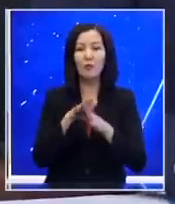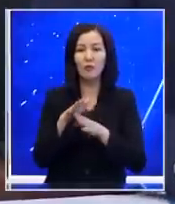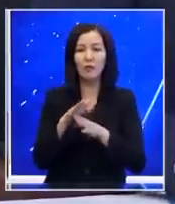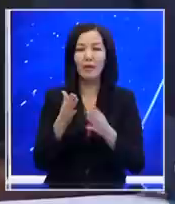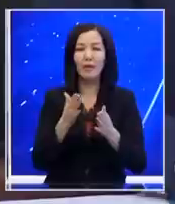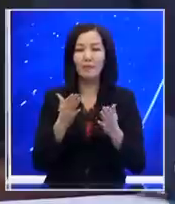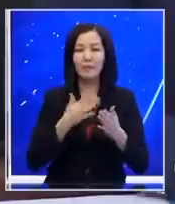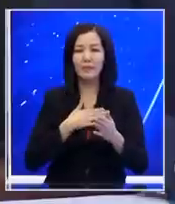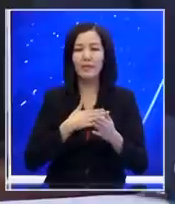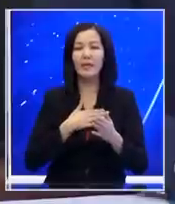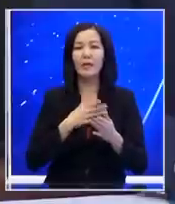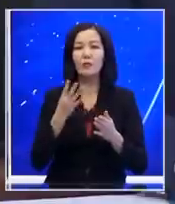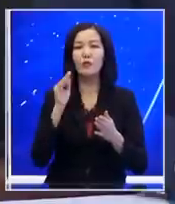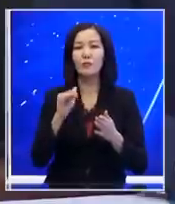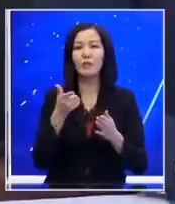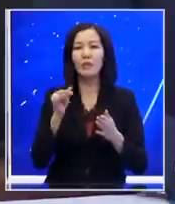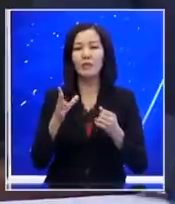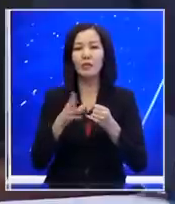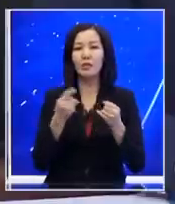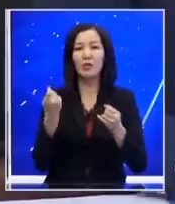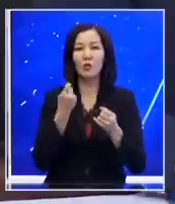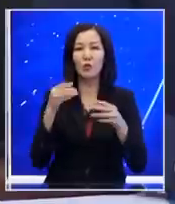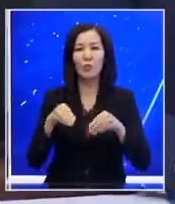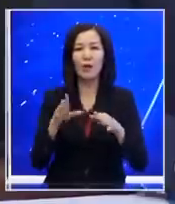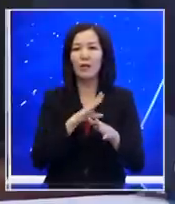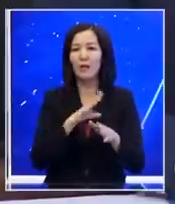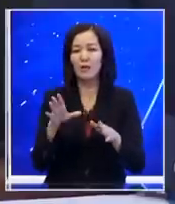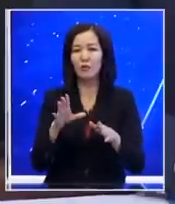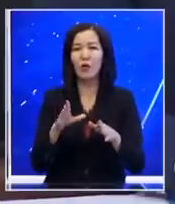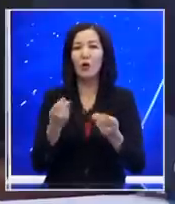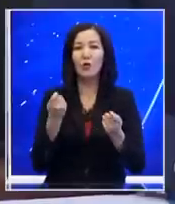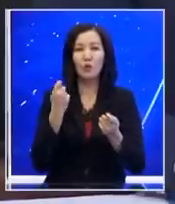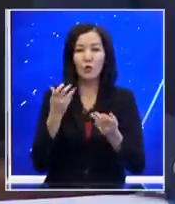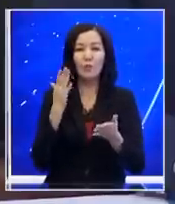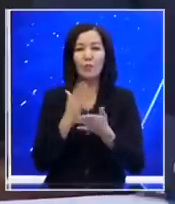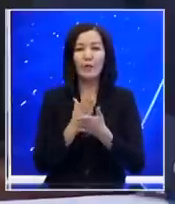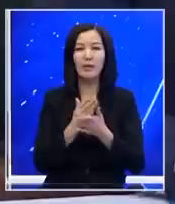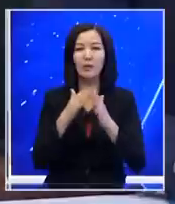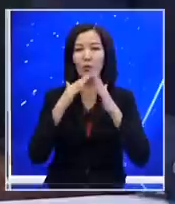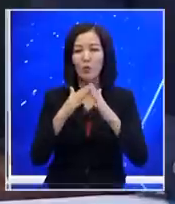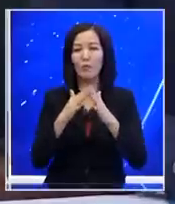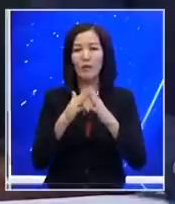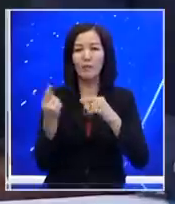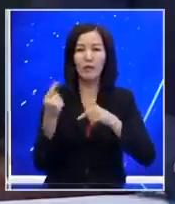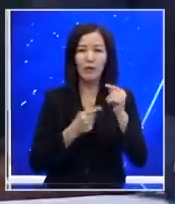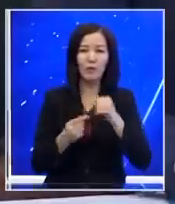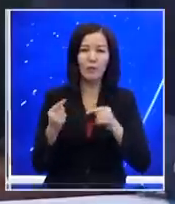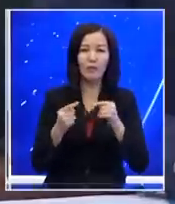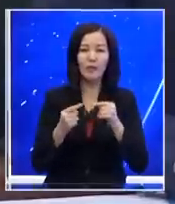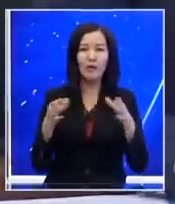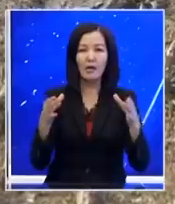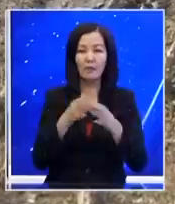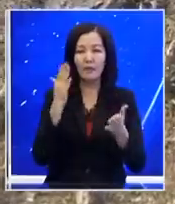бізде әлі 3000 гектар жерге тұқым алынған жоқ. Дегенмен тұқым бар, қоймалар мен әлеуметтік кәсіпкерлік корпорациясында да